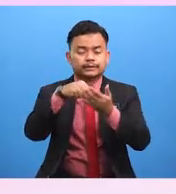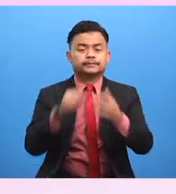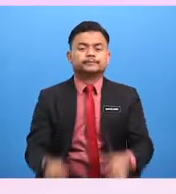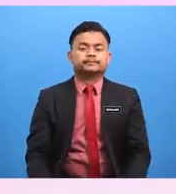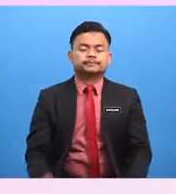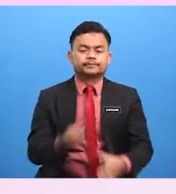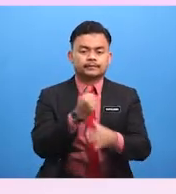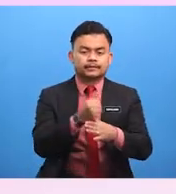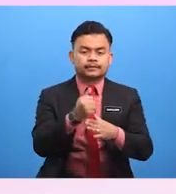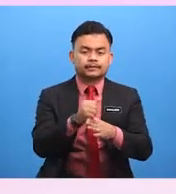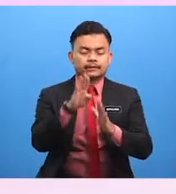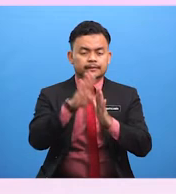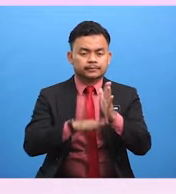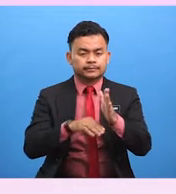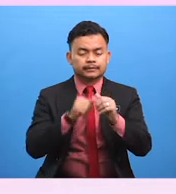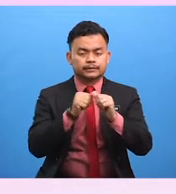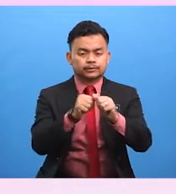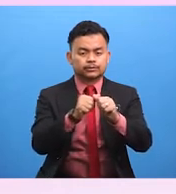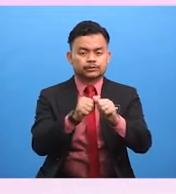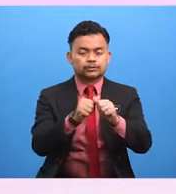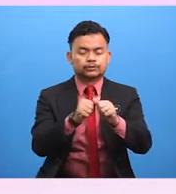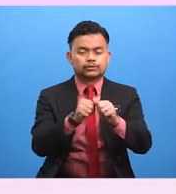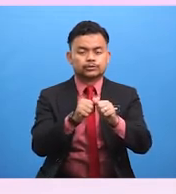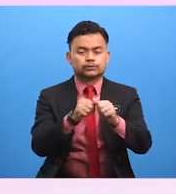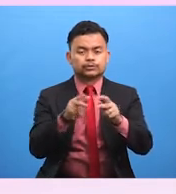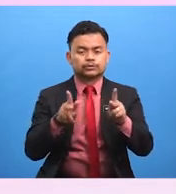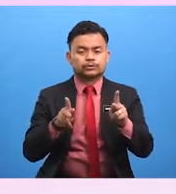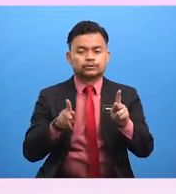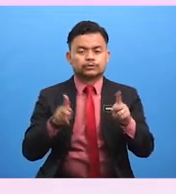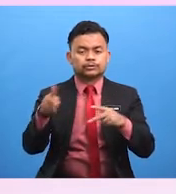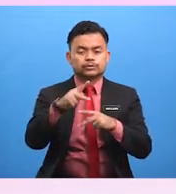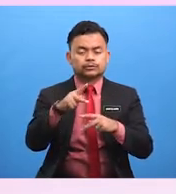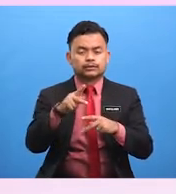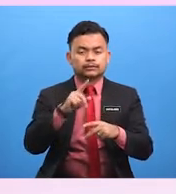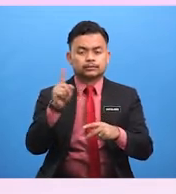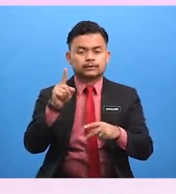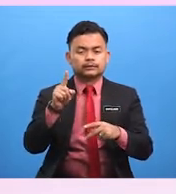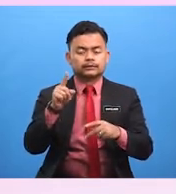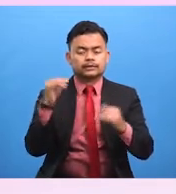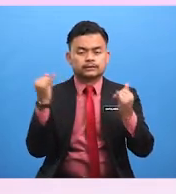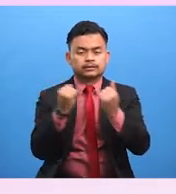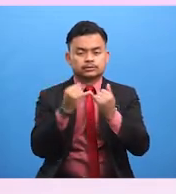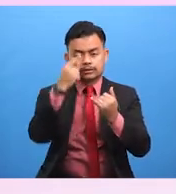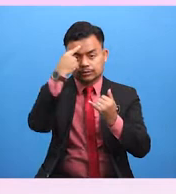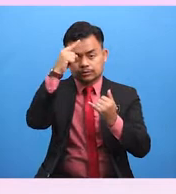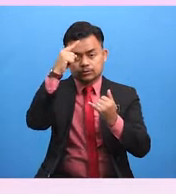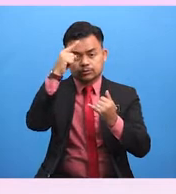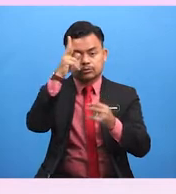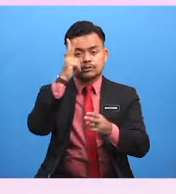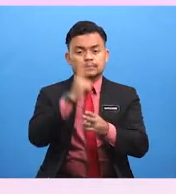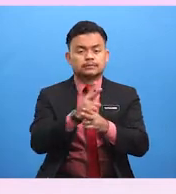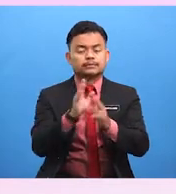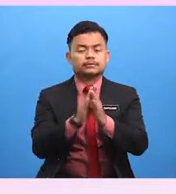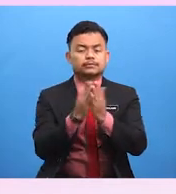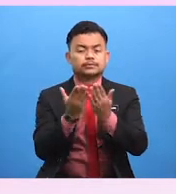Antara berikut, kotak yang manakah yang sesuai untuk menyimpan buku?